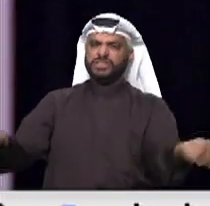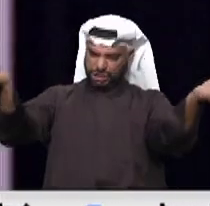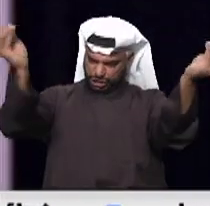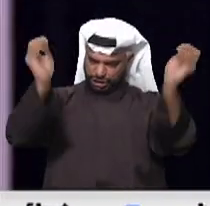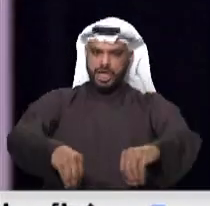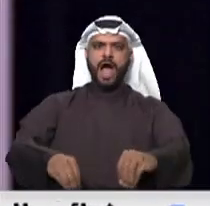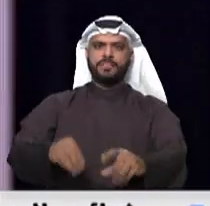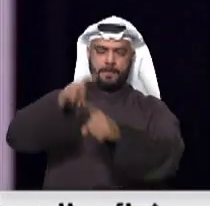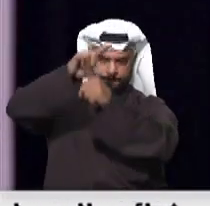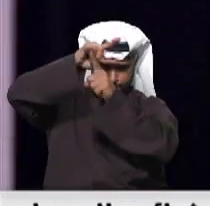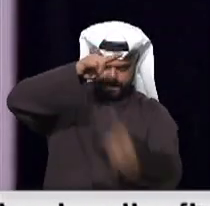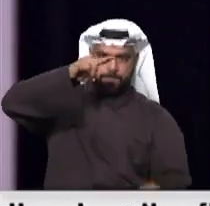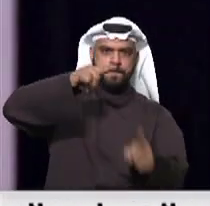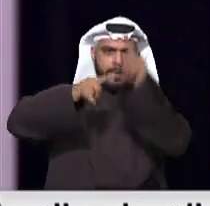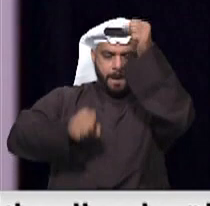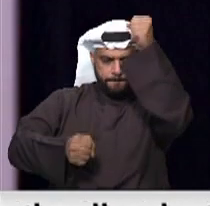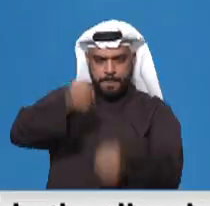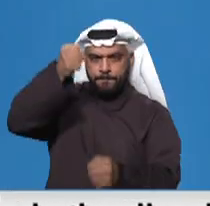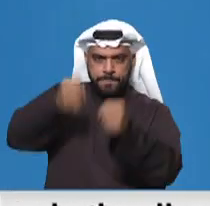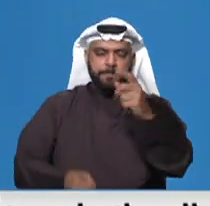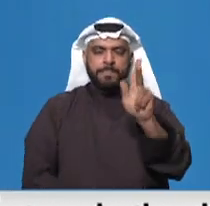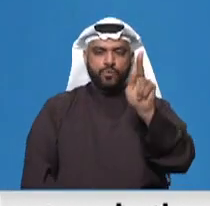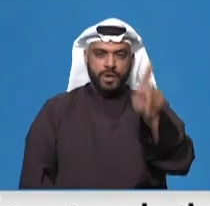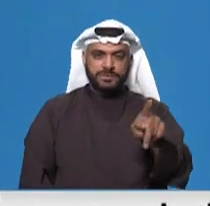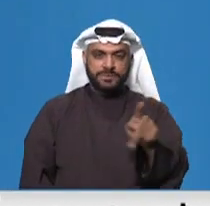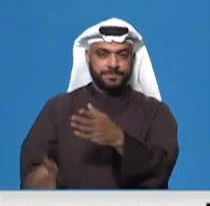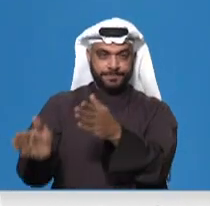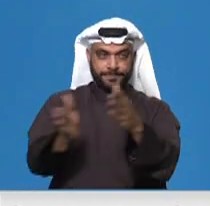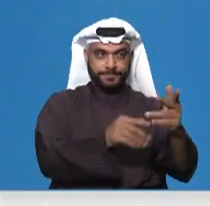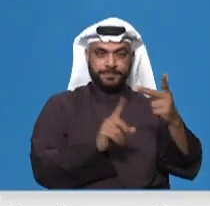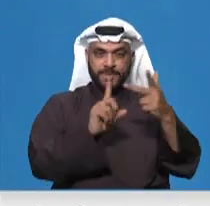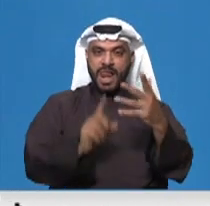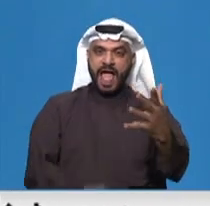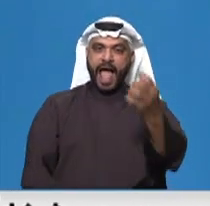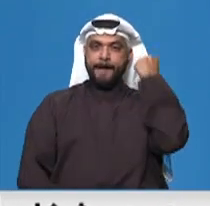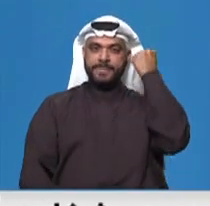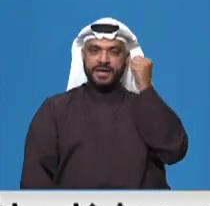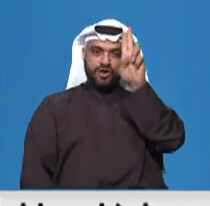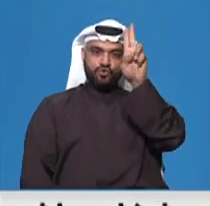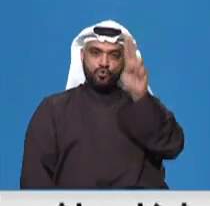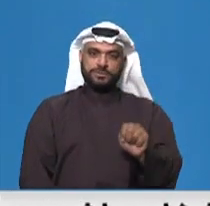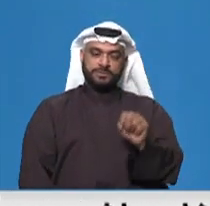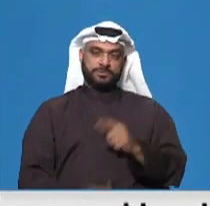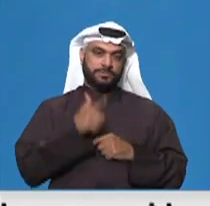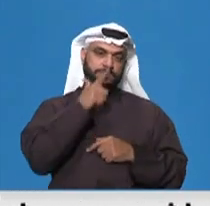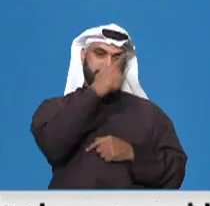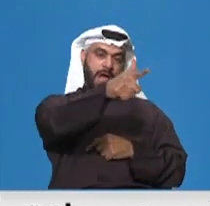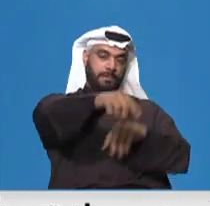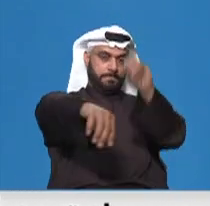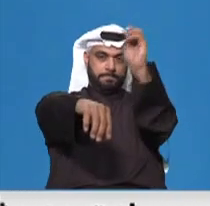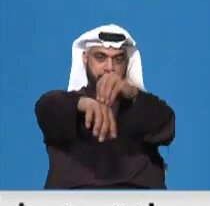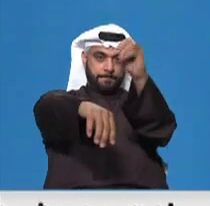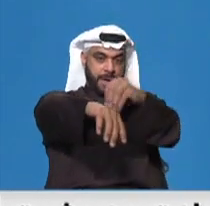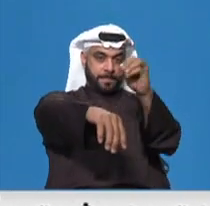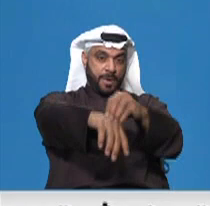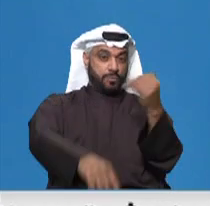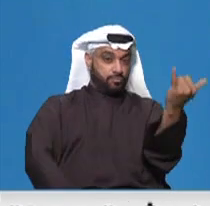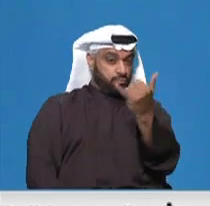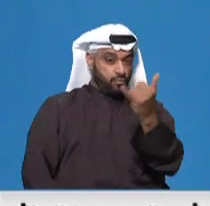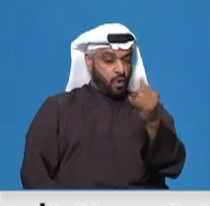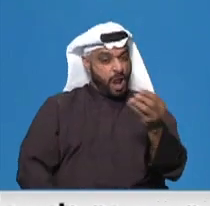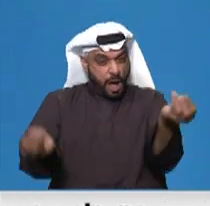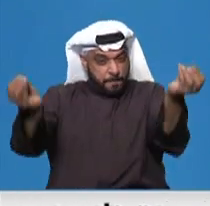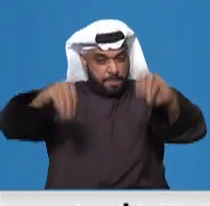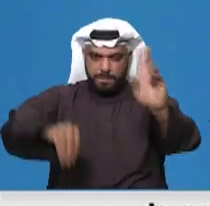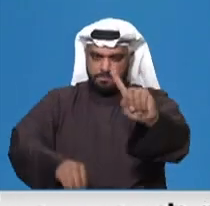الإجراءات والتصدي لأي تهديدات. الأمين العام للأمم المتحدة أنطونيو غوتيريش دعا من جانبه إلى عدم التصعيد